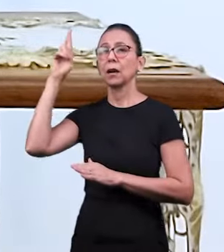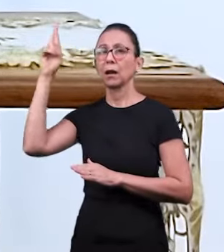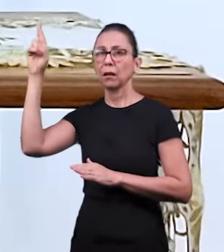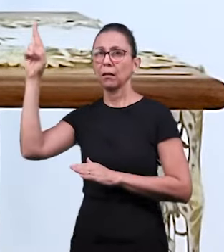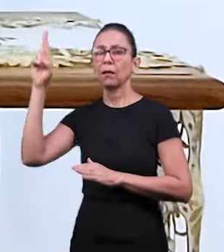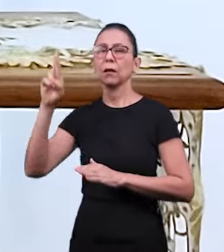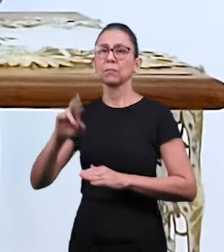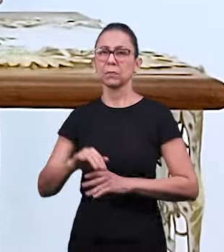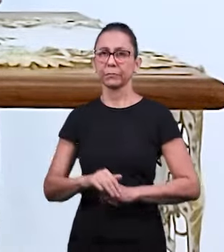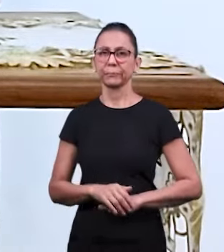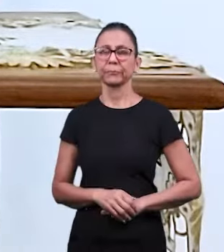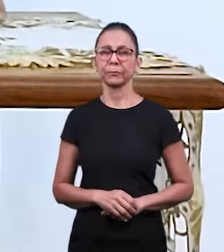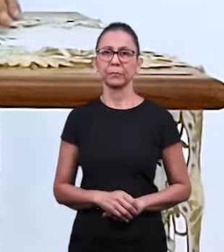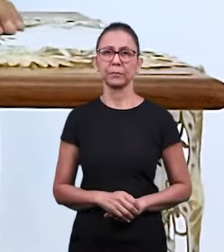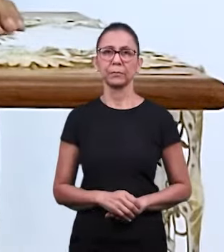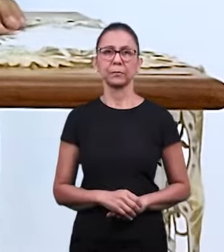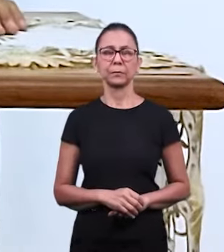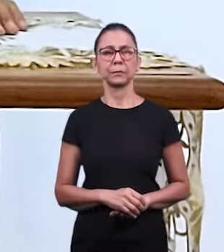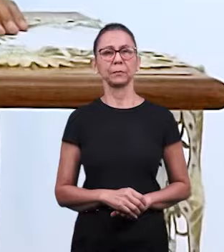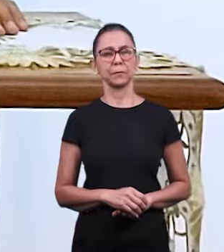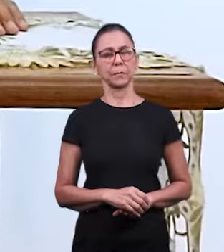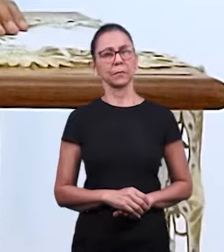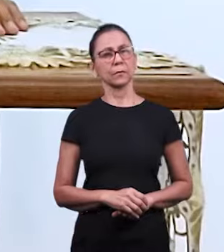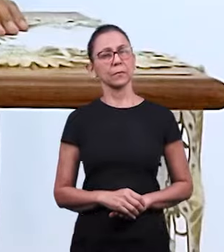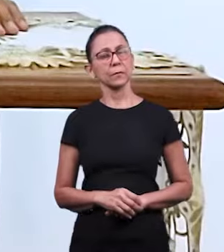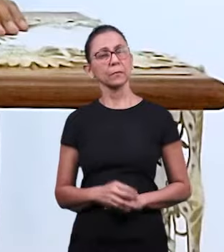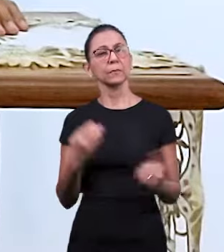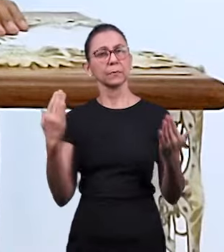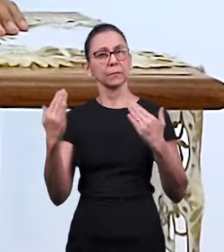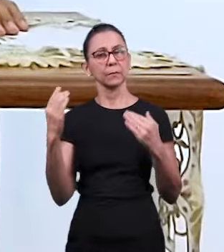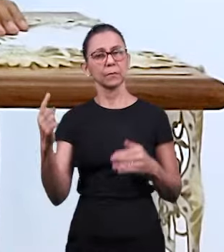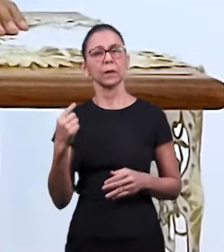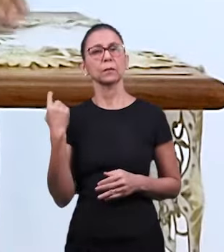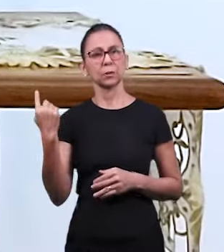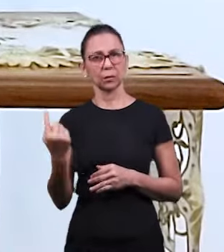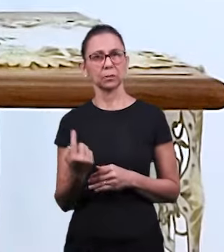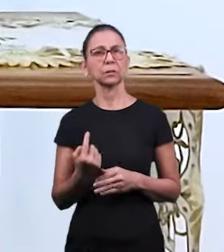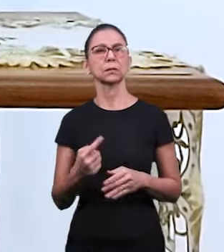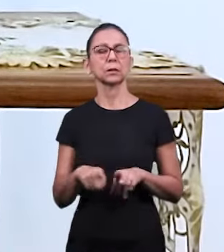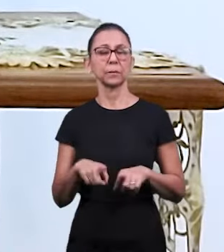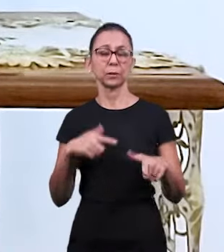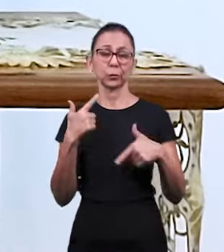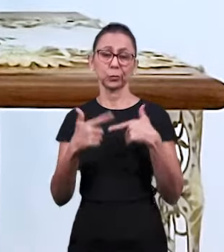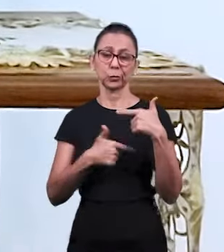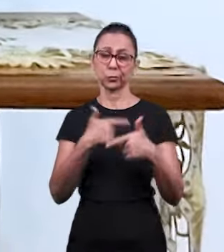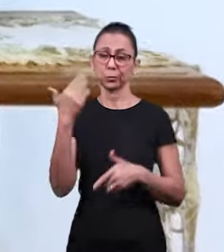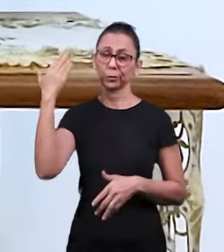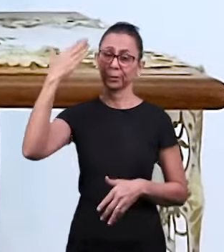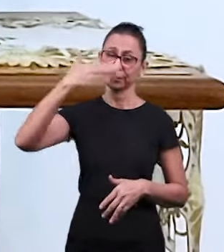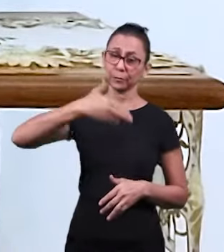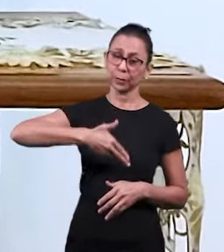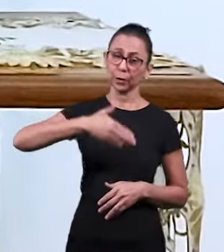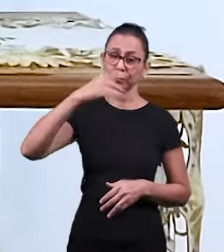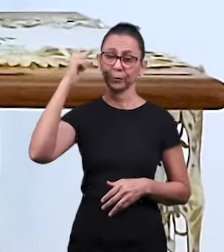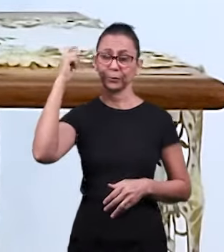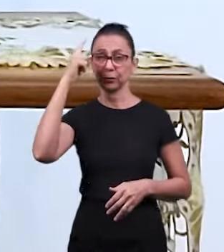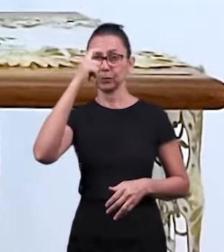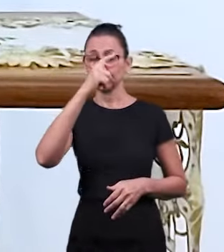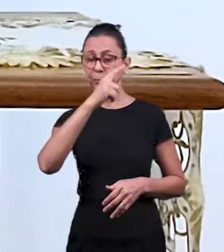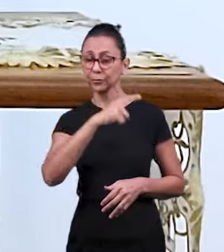пред всеми этими вызовами, которые перед нами, только тогда, когда Дух Святой